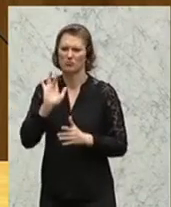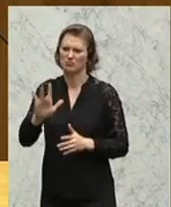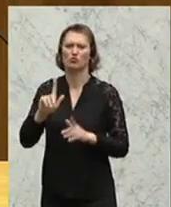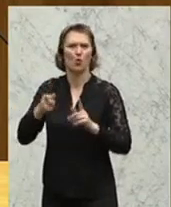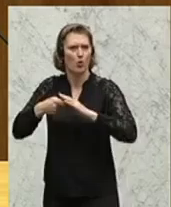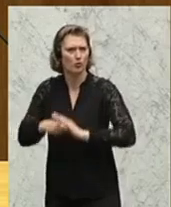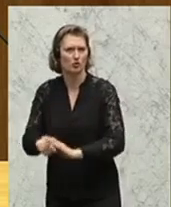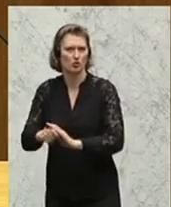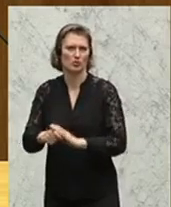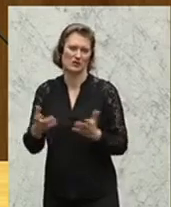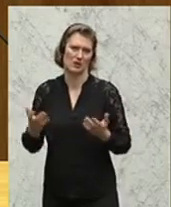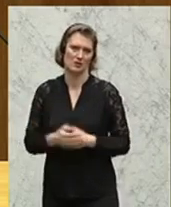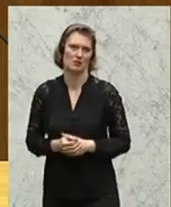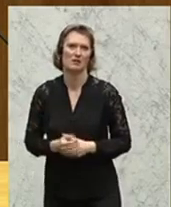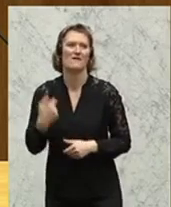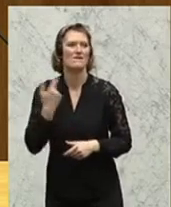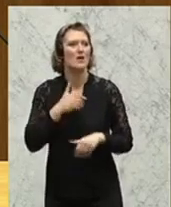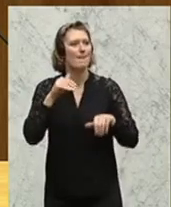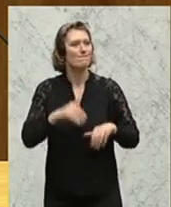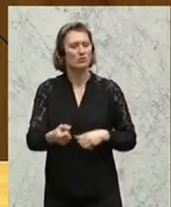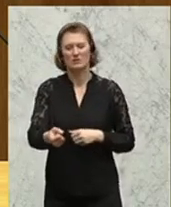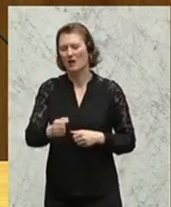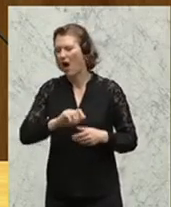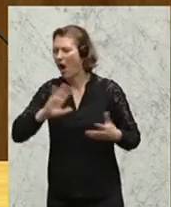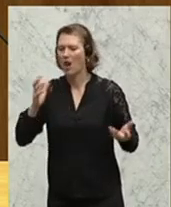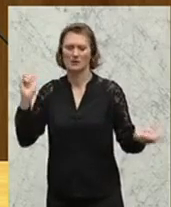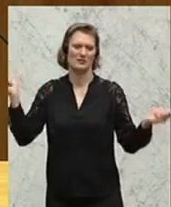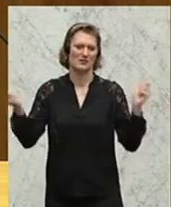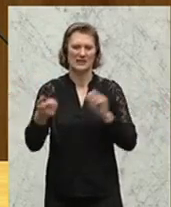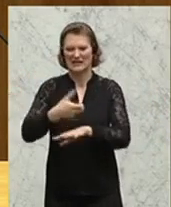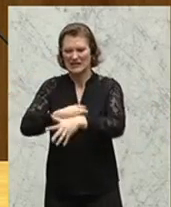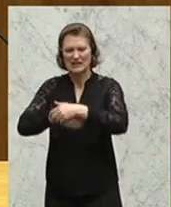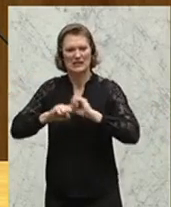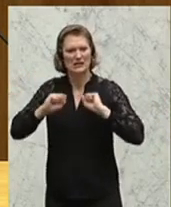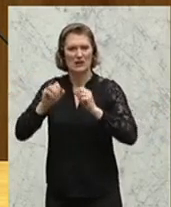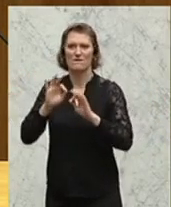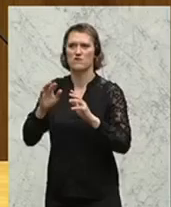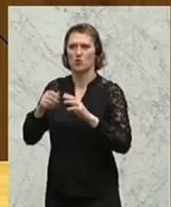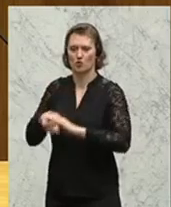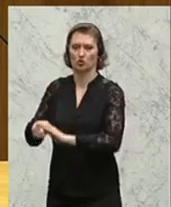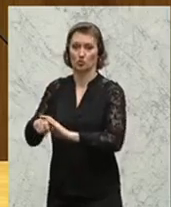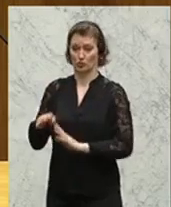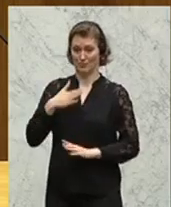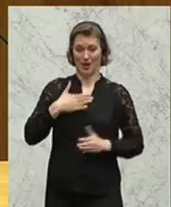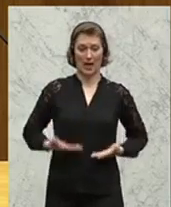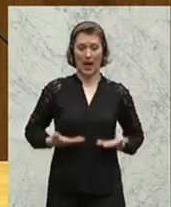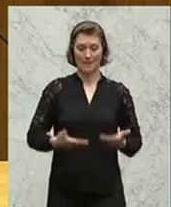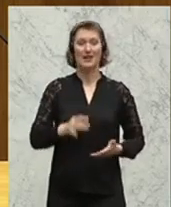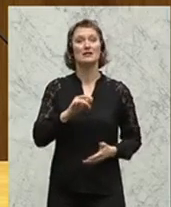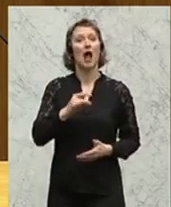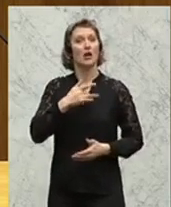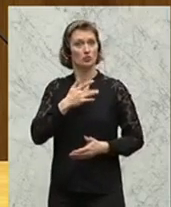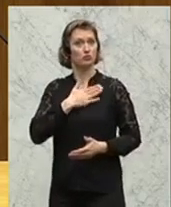und nicht krank geredet. Und deshalb müssen wir alle Hebel in Bewegung setzen, dass wir unterstützen. Und ich kann mein Bundesland Salzburg, mein Heimatbundesland, da